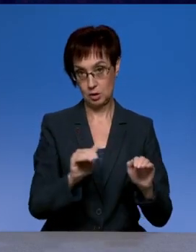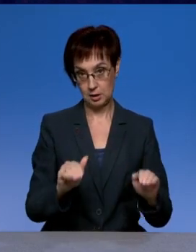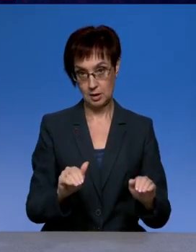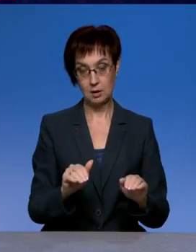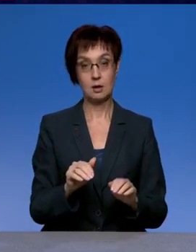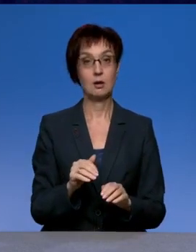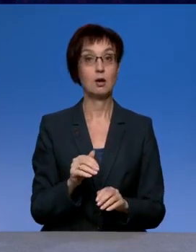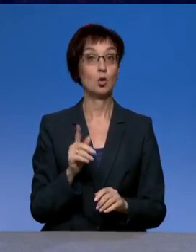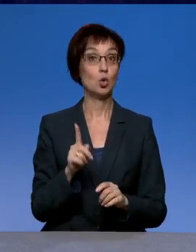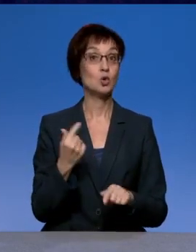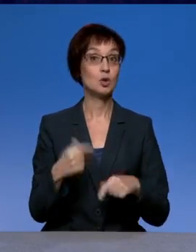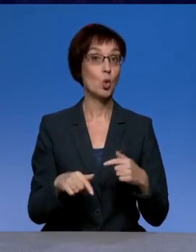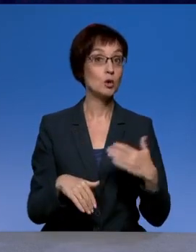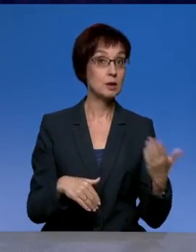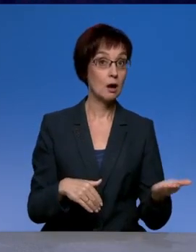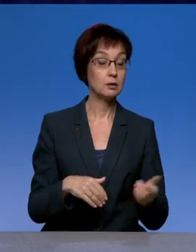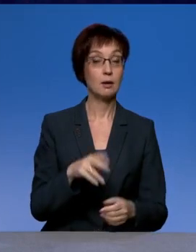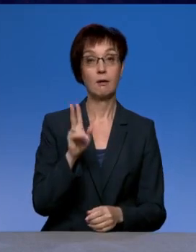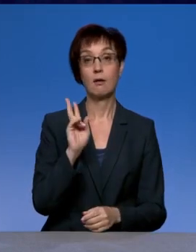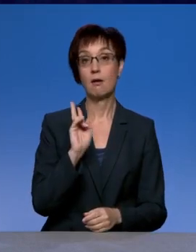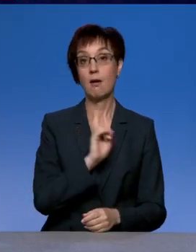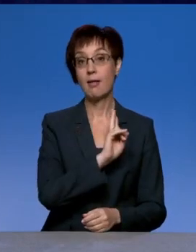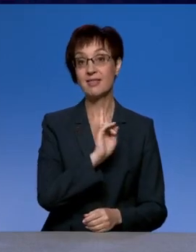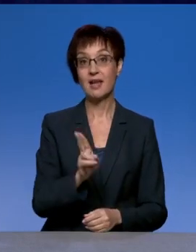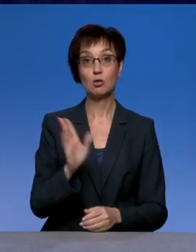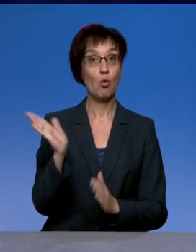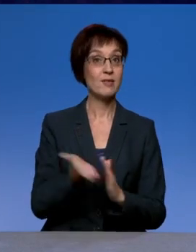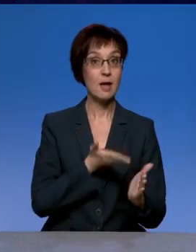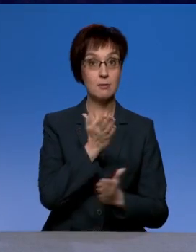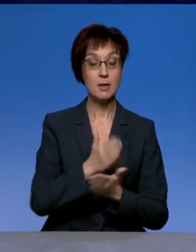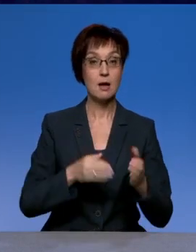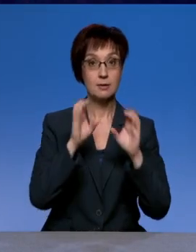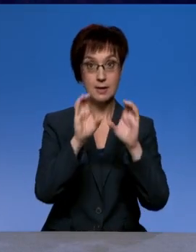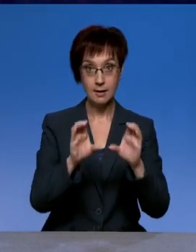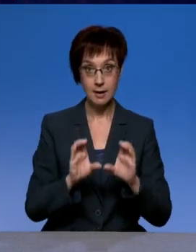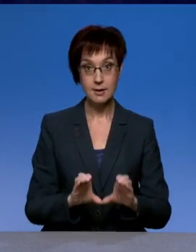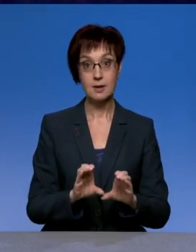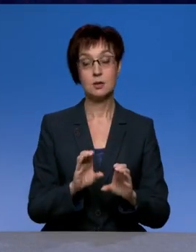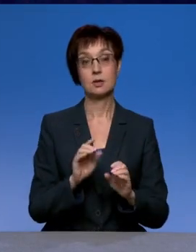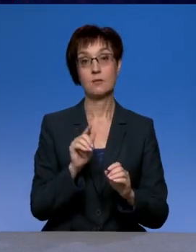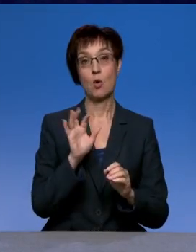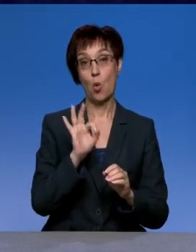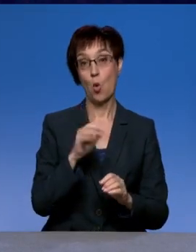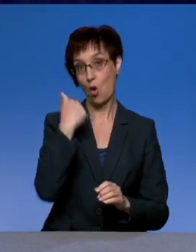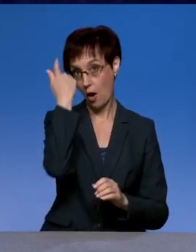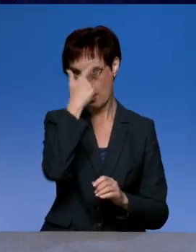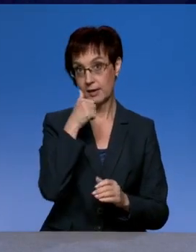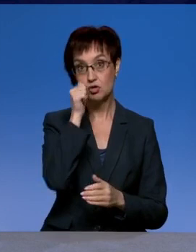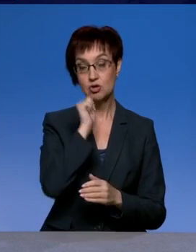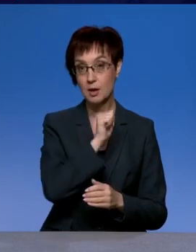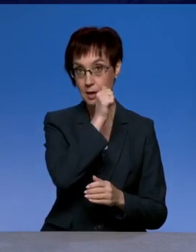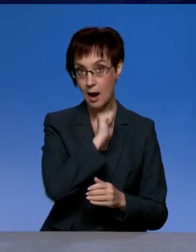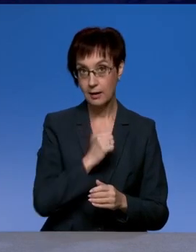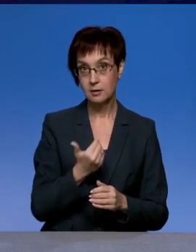у нас никто не отменял законодательство, касающееся охраны личной тайны и сведений в отношении